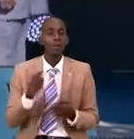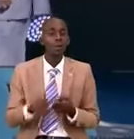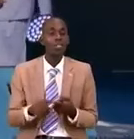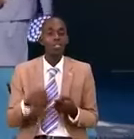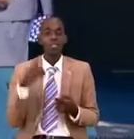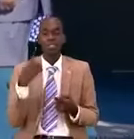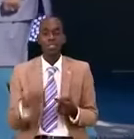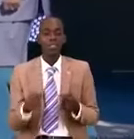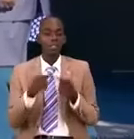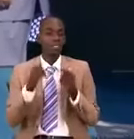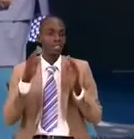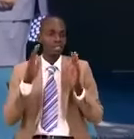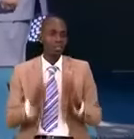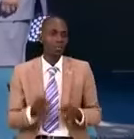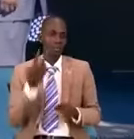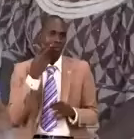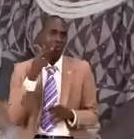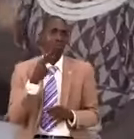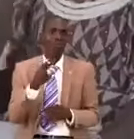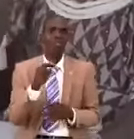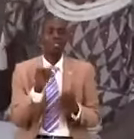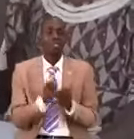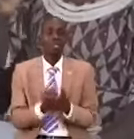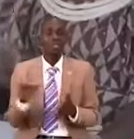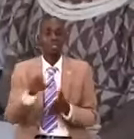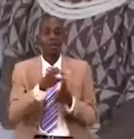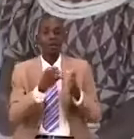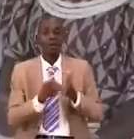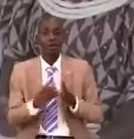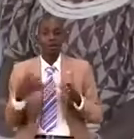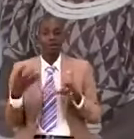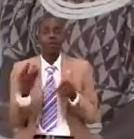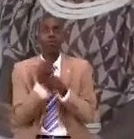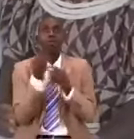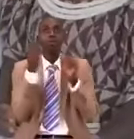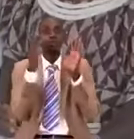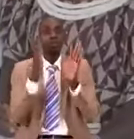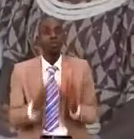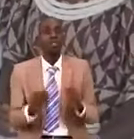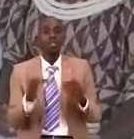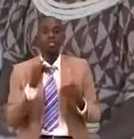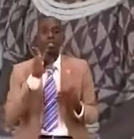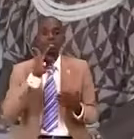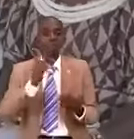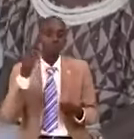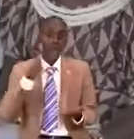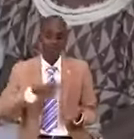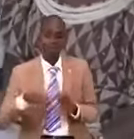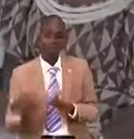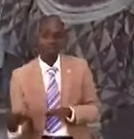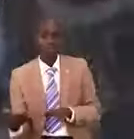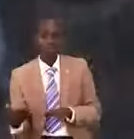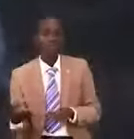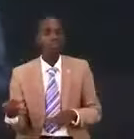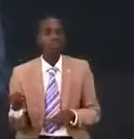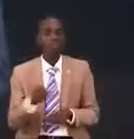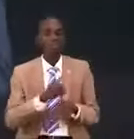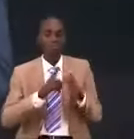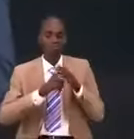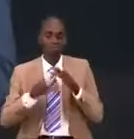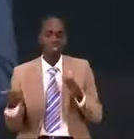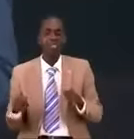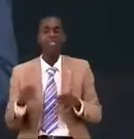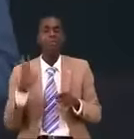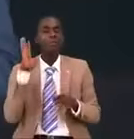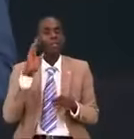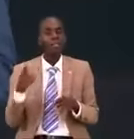prirent l'Afrique ils vont prendre la fuite verset 52 et